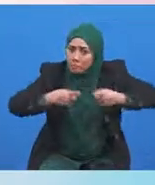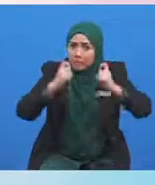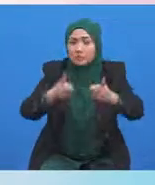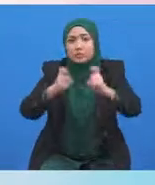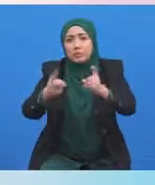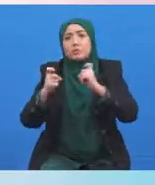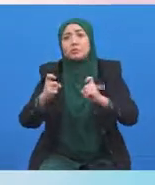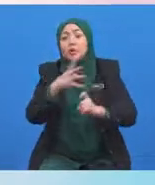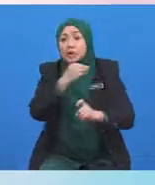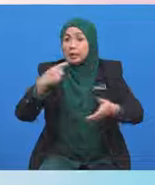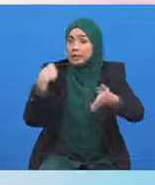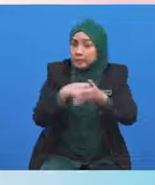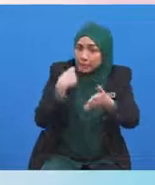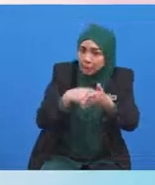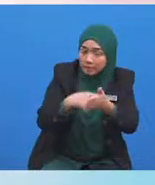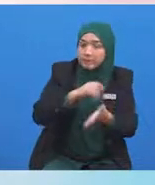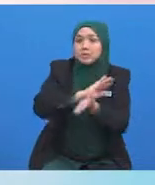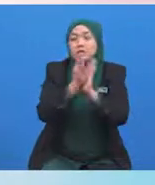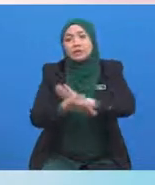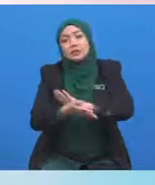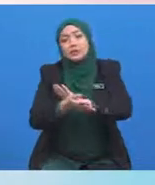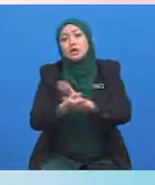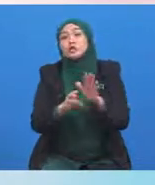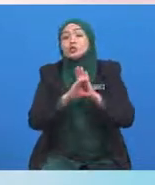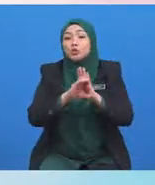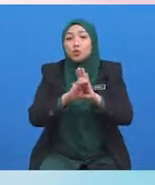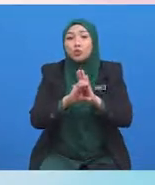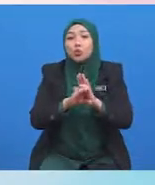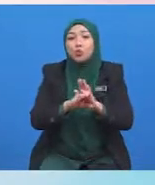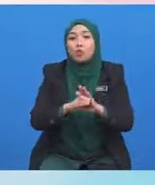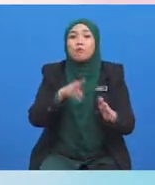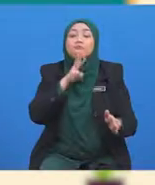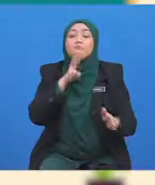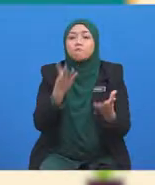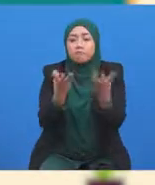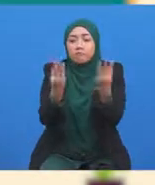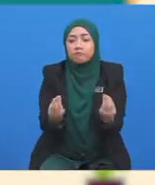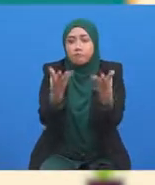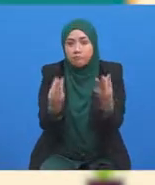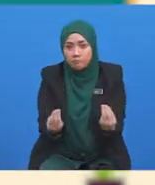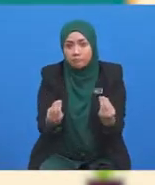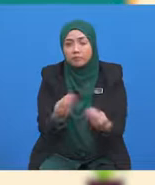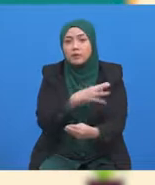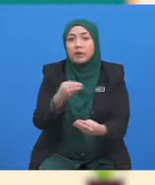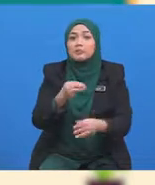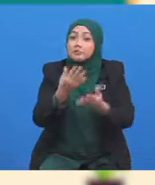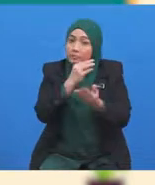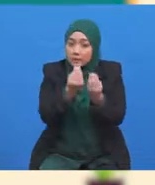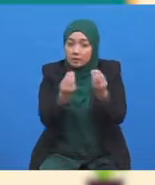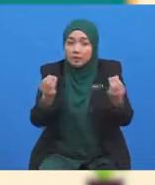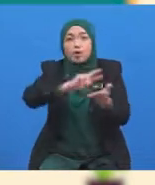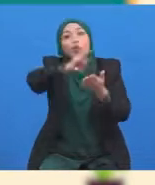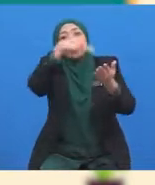tiba-tiba, contohnya seperti aliran lumpur dan tanah runtuh. Sudahkah pelajar bersedia untuk